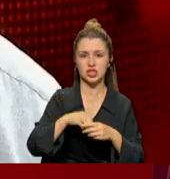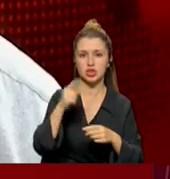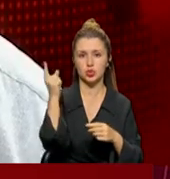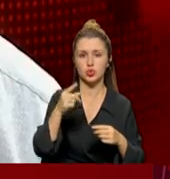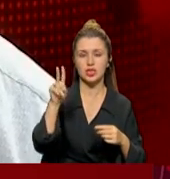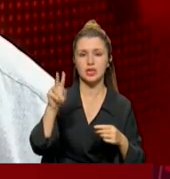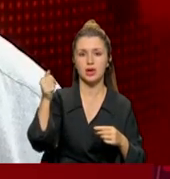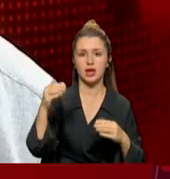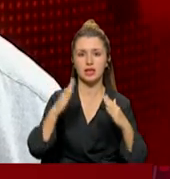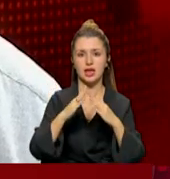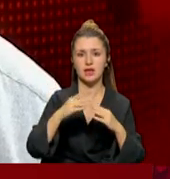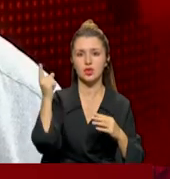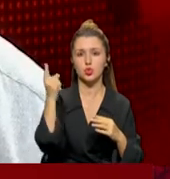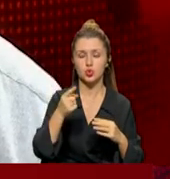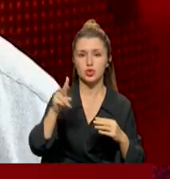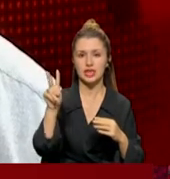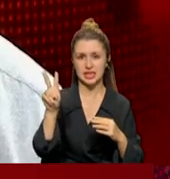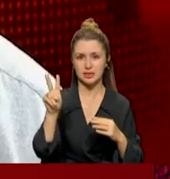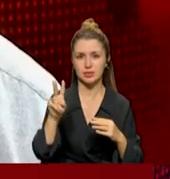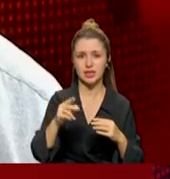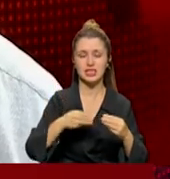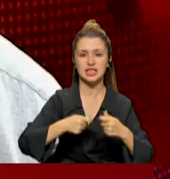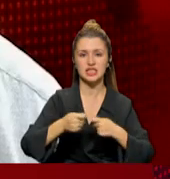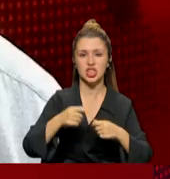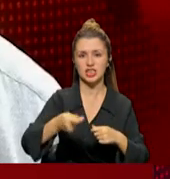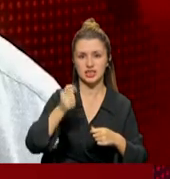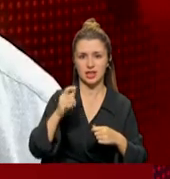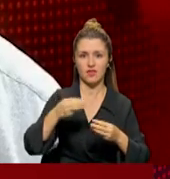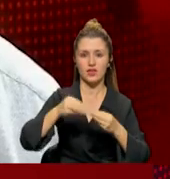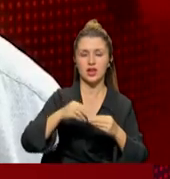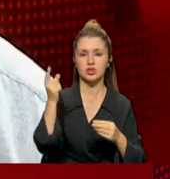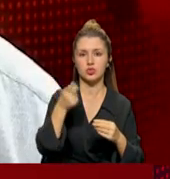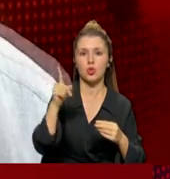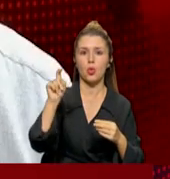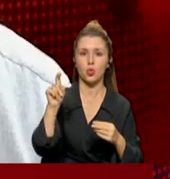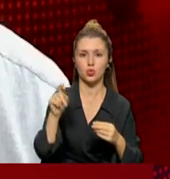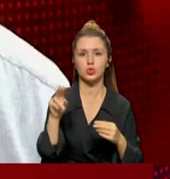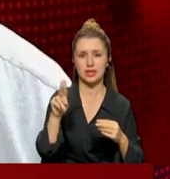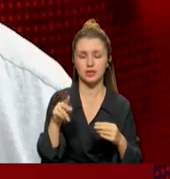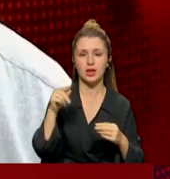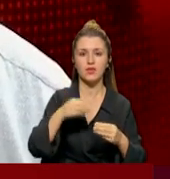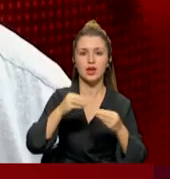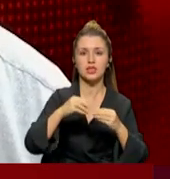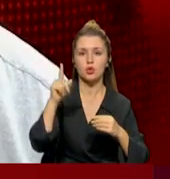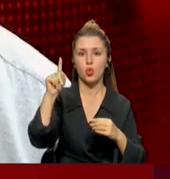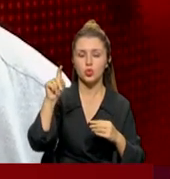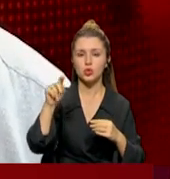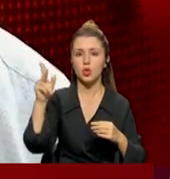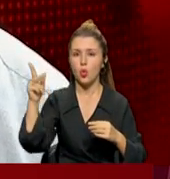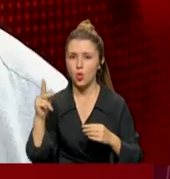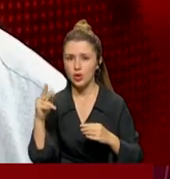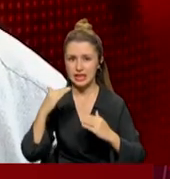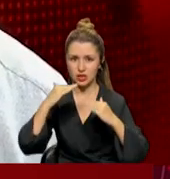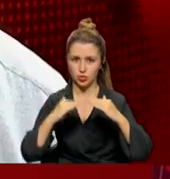%26, konut için faiz %20.4, ticari kredilerdeki faiz %19.7. Faizin 19'dan 12'lere